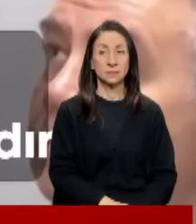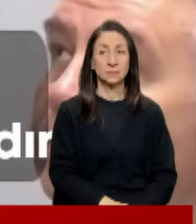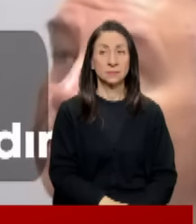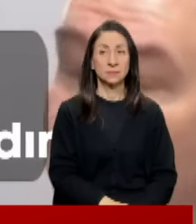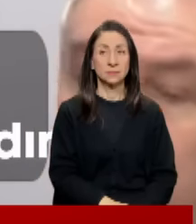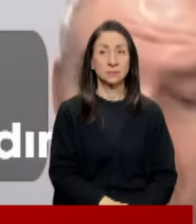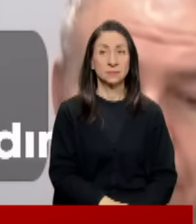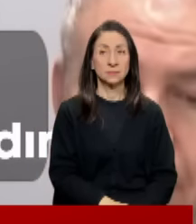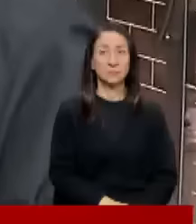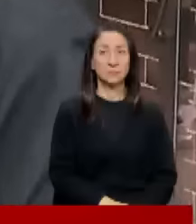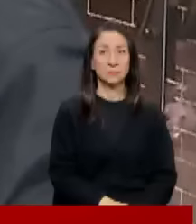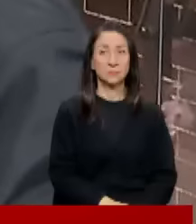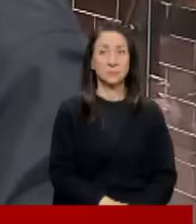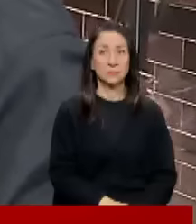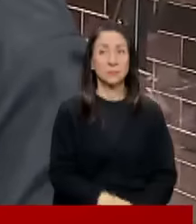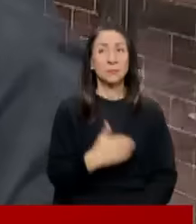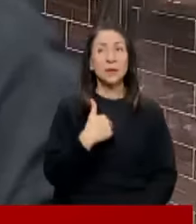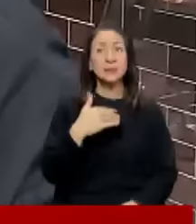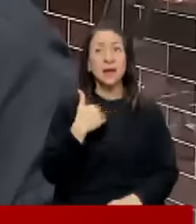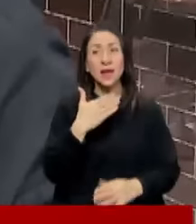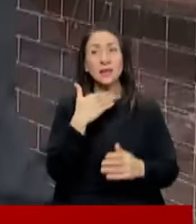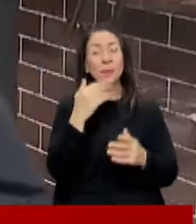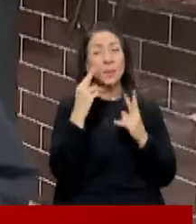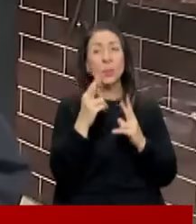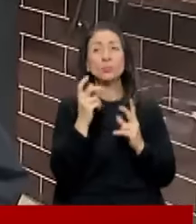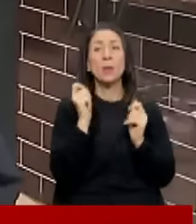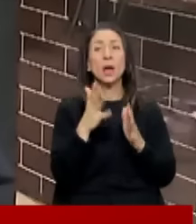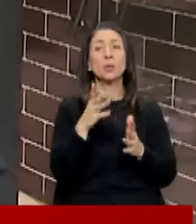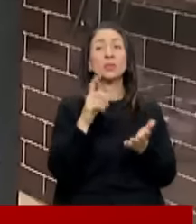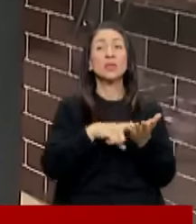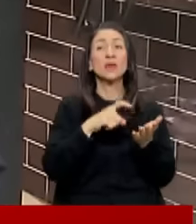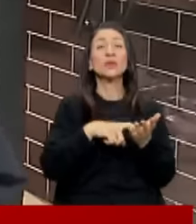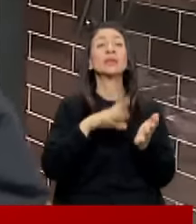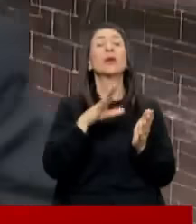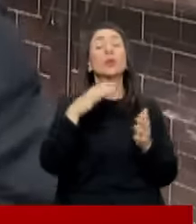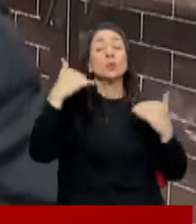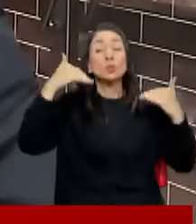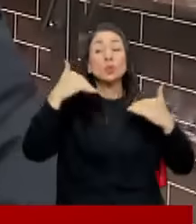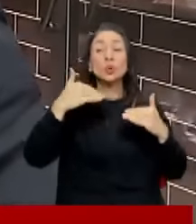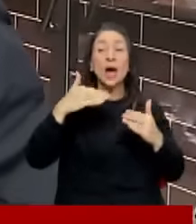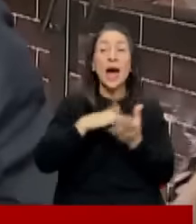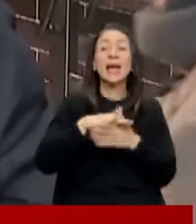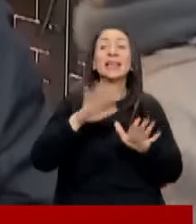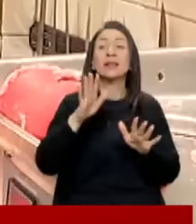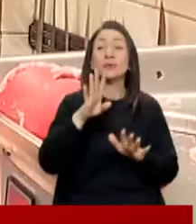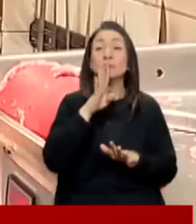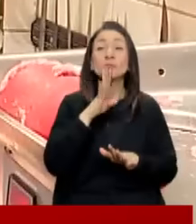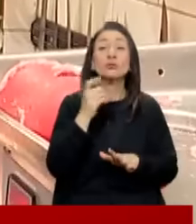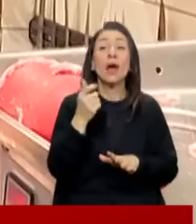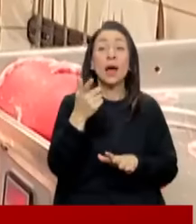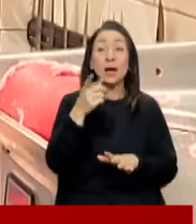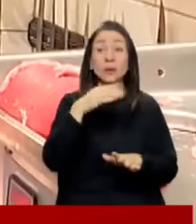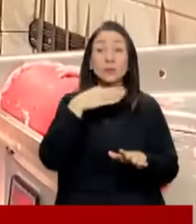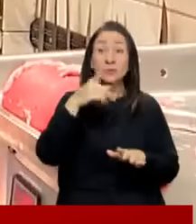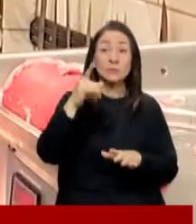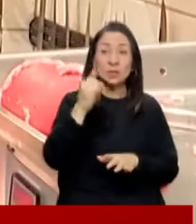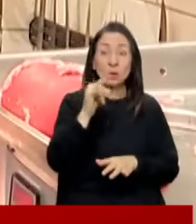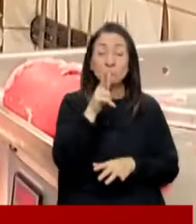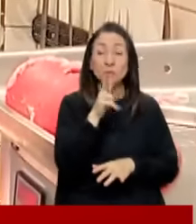için hakikaten acıdır. Ben de butlara bakıyorum, çok pahalı. O tavuk butudur, kuzu butu değildir. Kuzu 400 bin lira. Kuzu butun